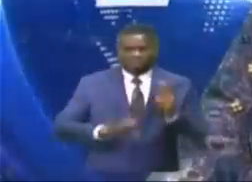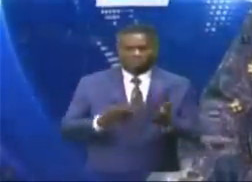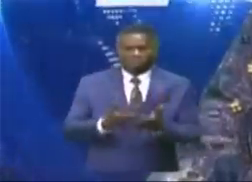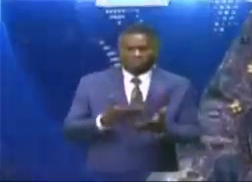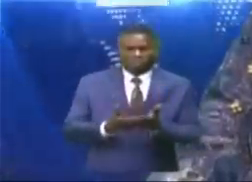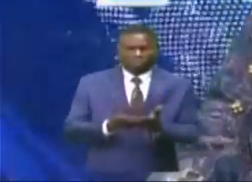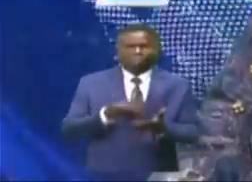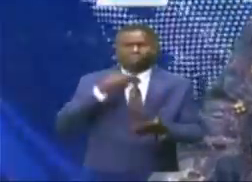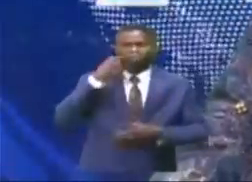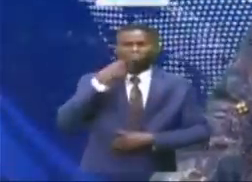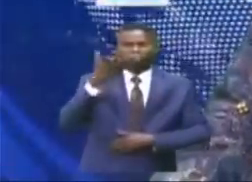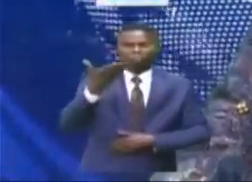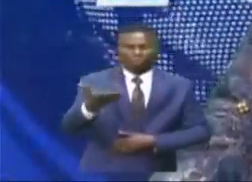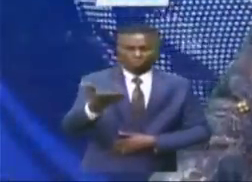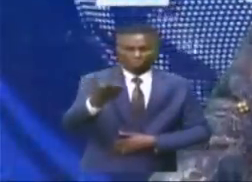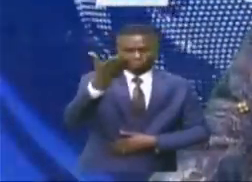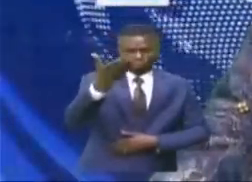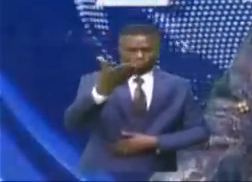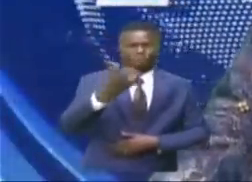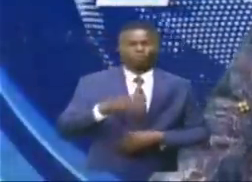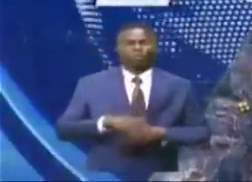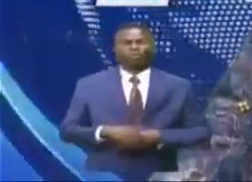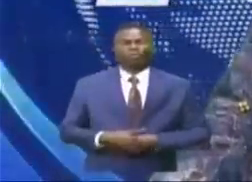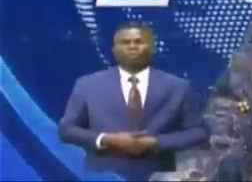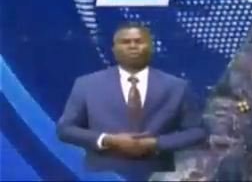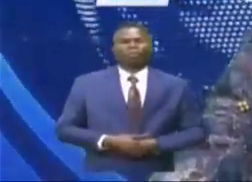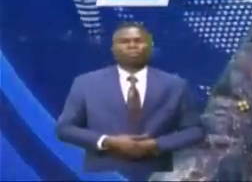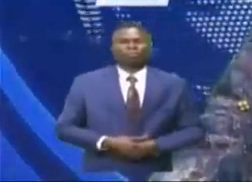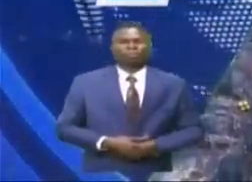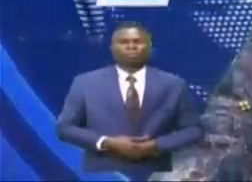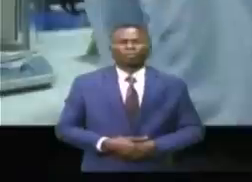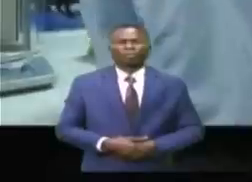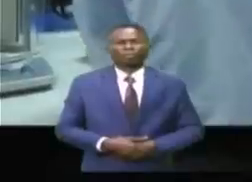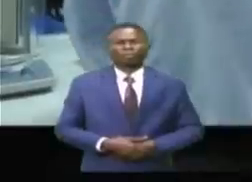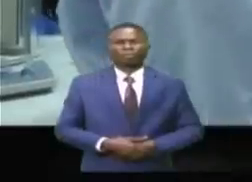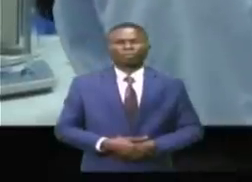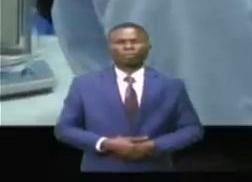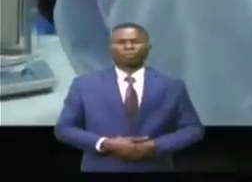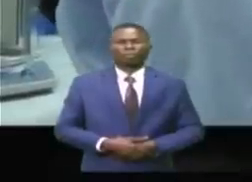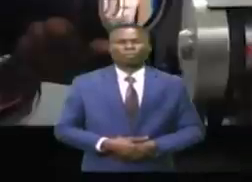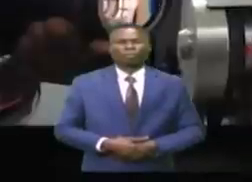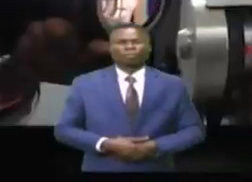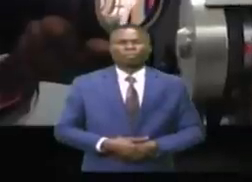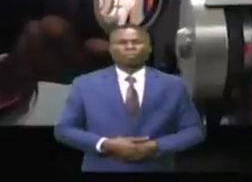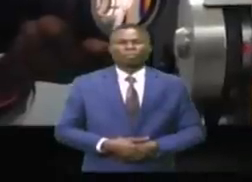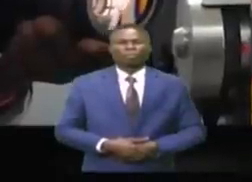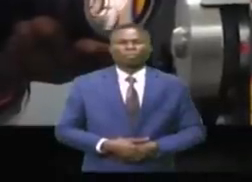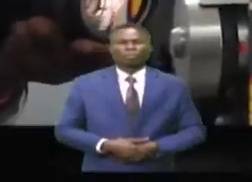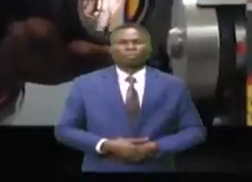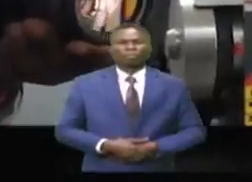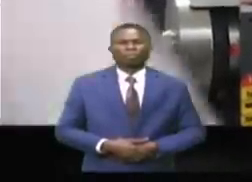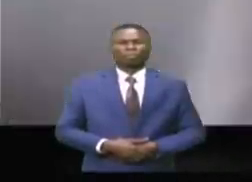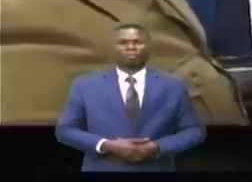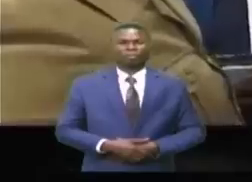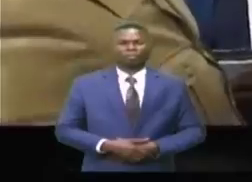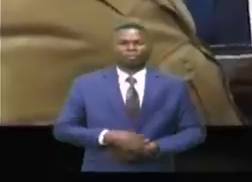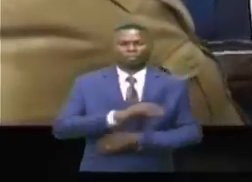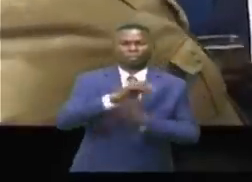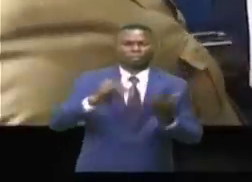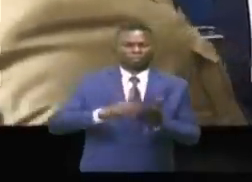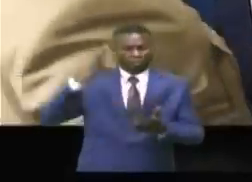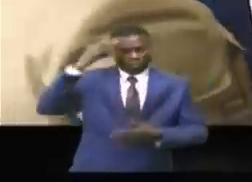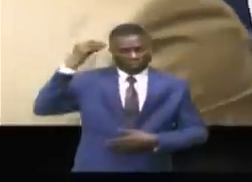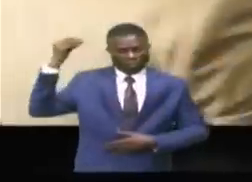se sont exprimées à ce sujet. Nadine Futuka. Participant à la première journée des portes ouvertes du Centre